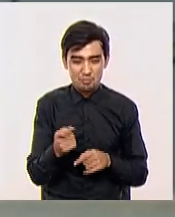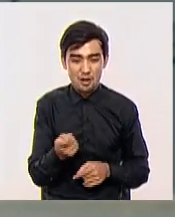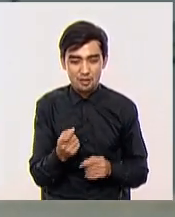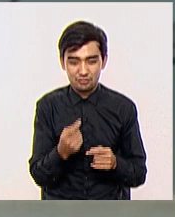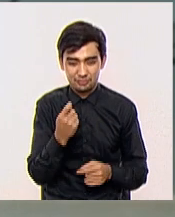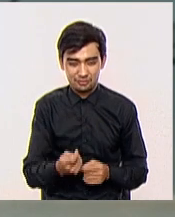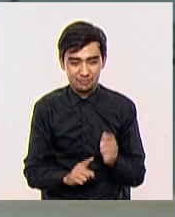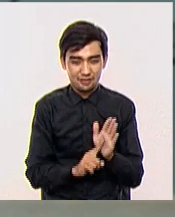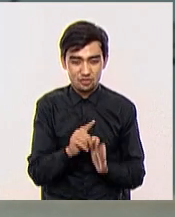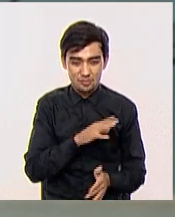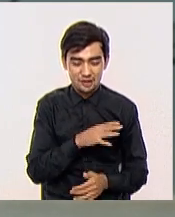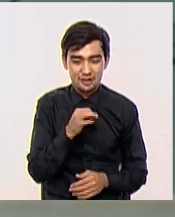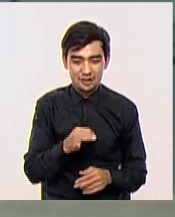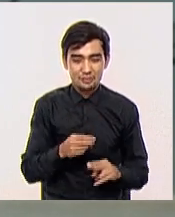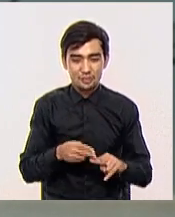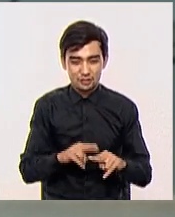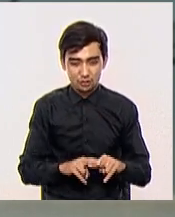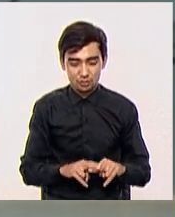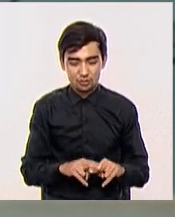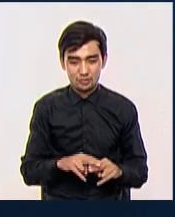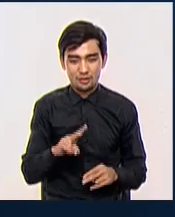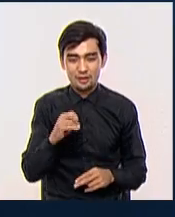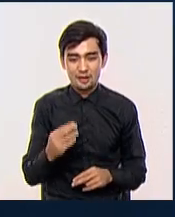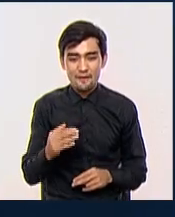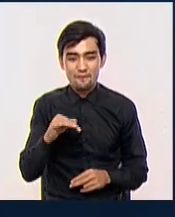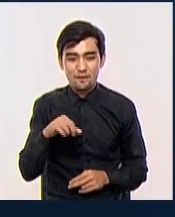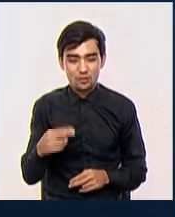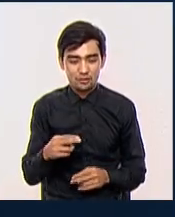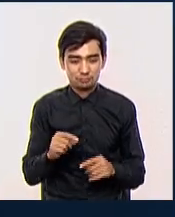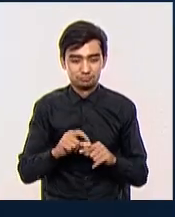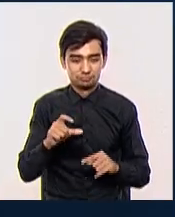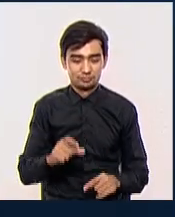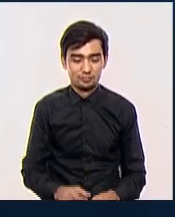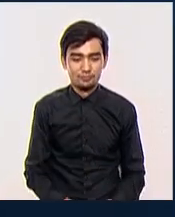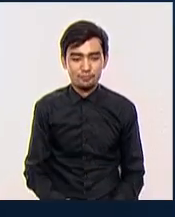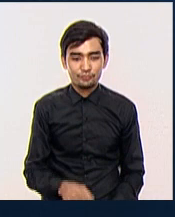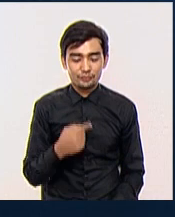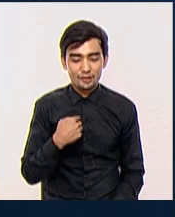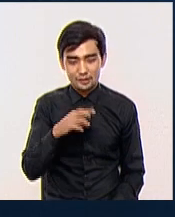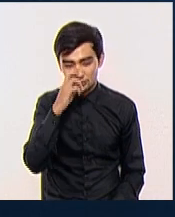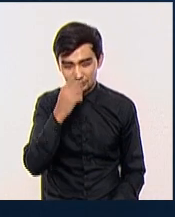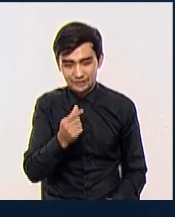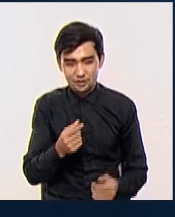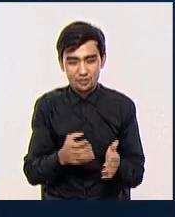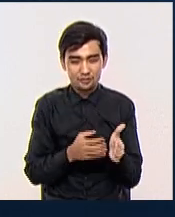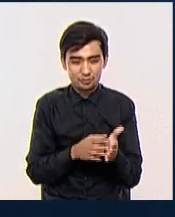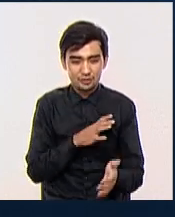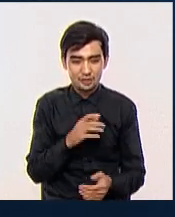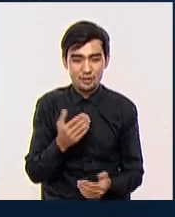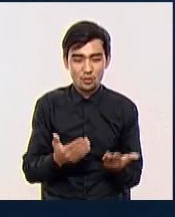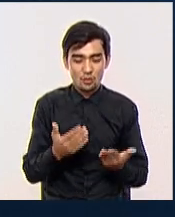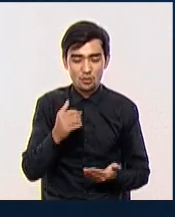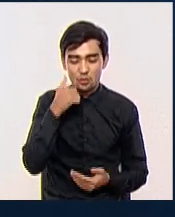ұлттық қордан трансферттердің деңгейі ұлғаяды. Меруерт ханым, енді бізде осы бюджеттегі жетіспеушілік қай жылдан бері